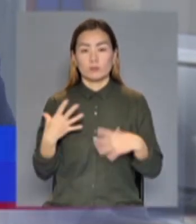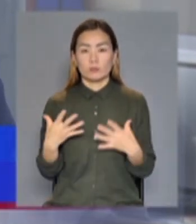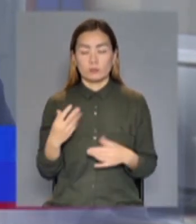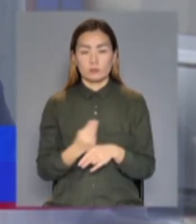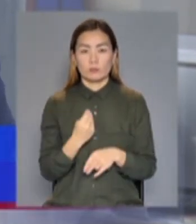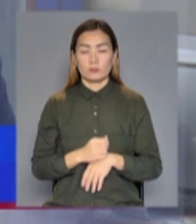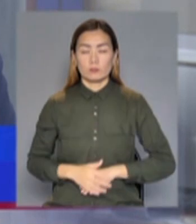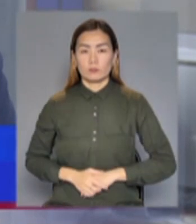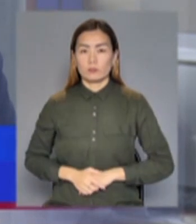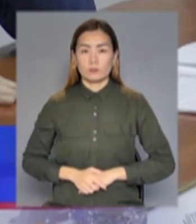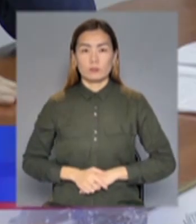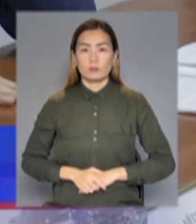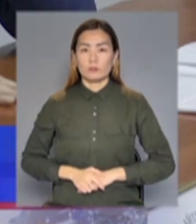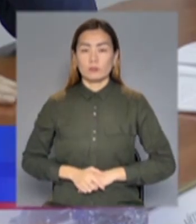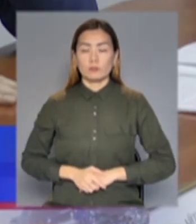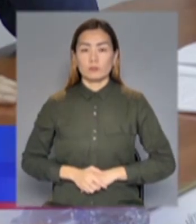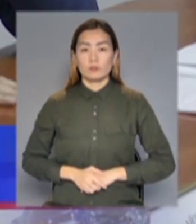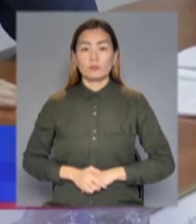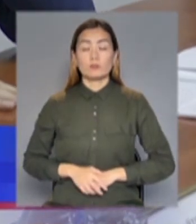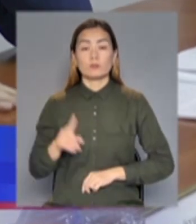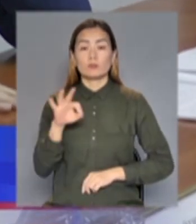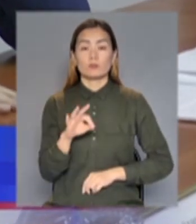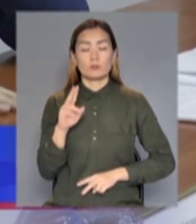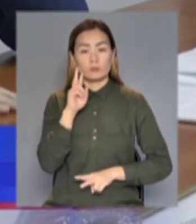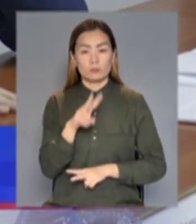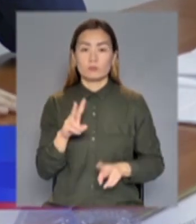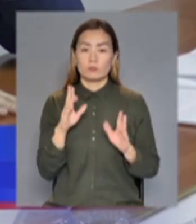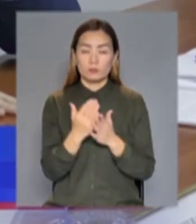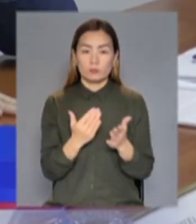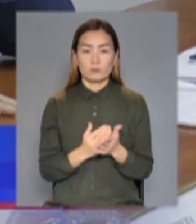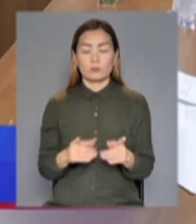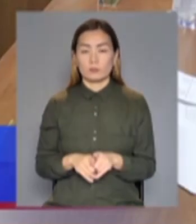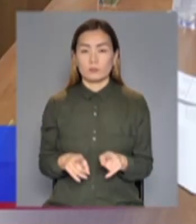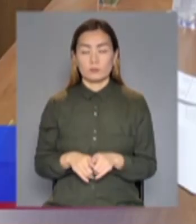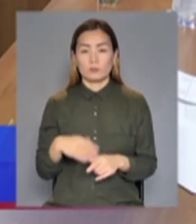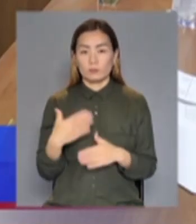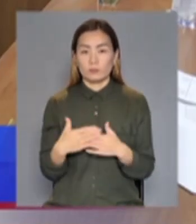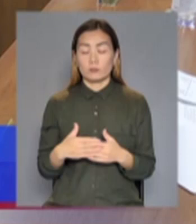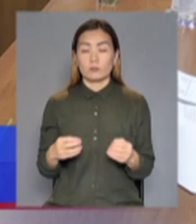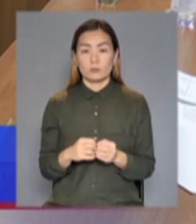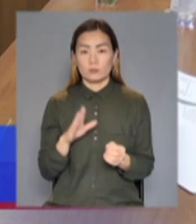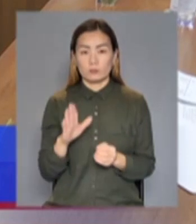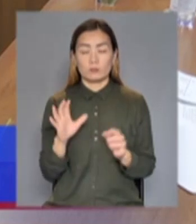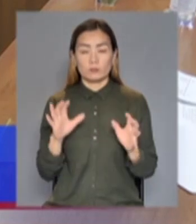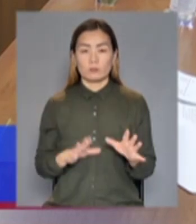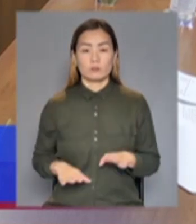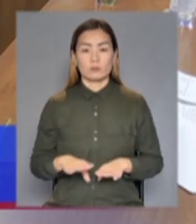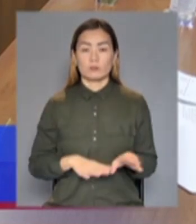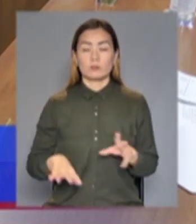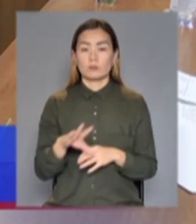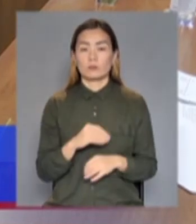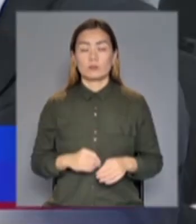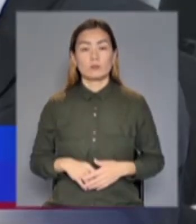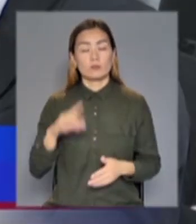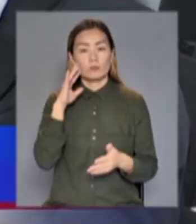или обучение как известно незнание правил не освобождает от ответственности закон равен для всех